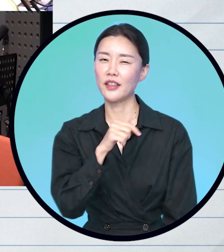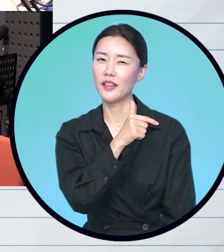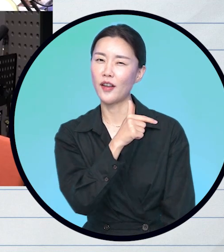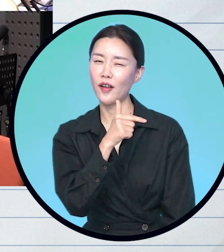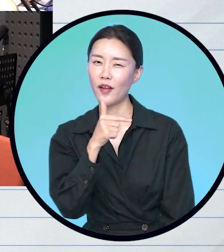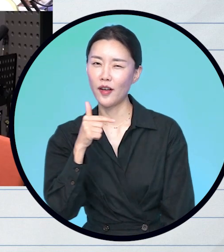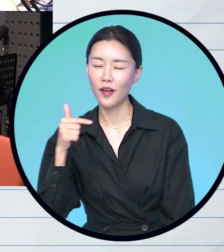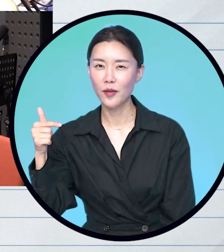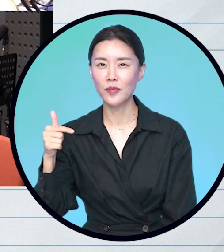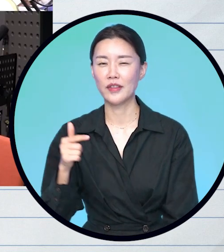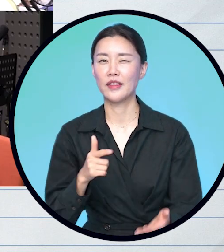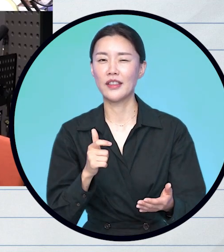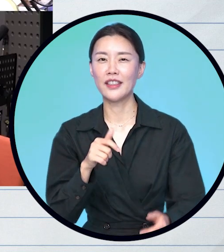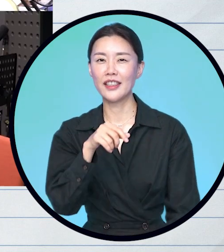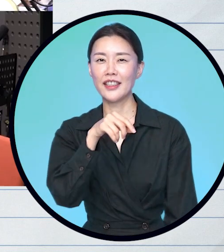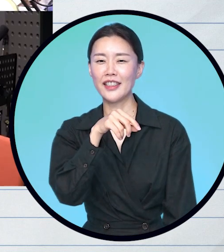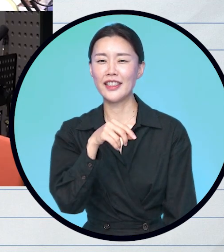shy.